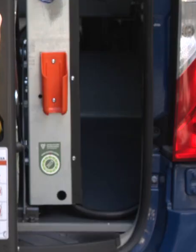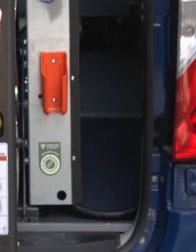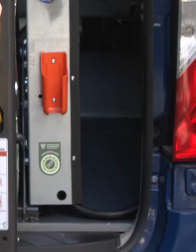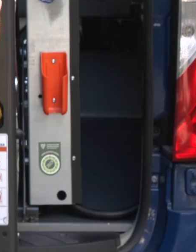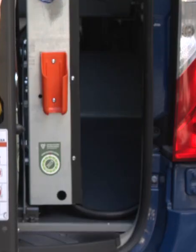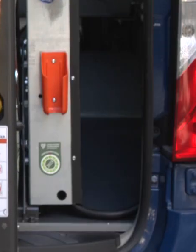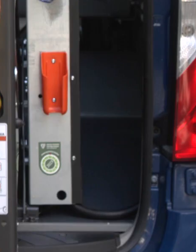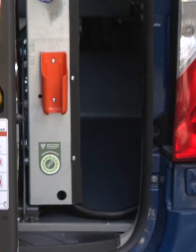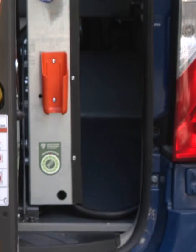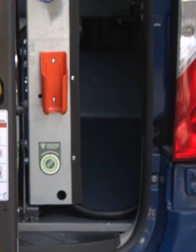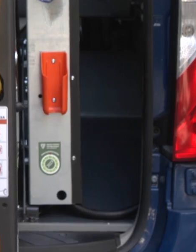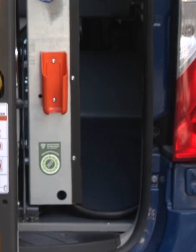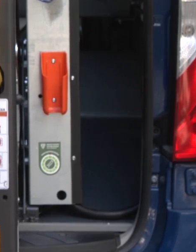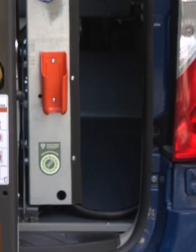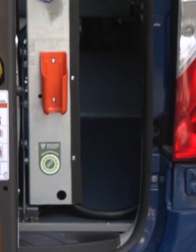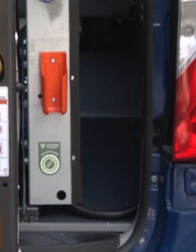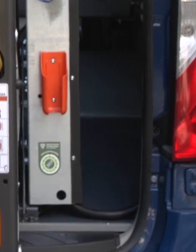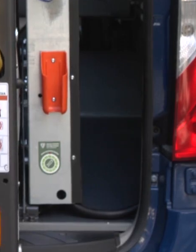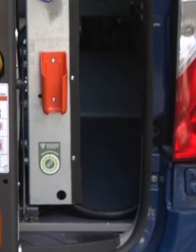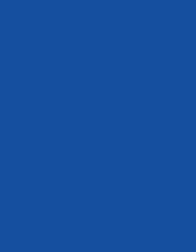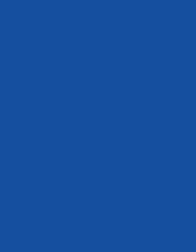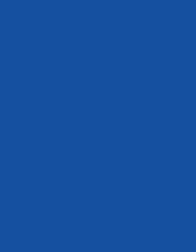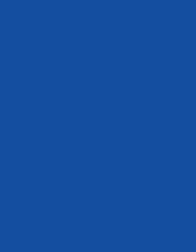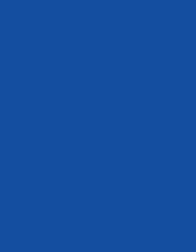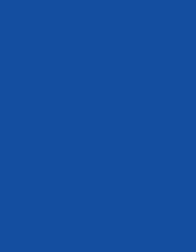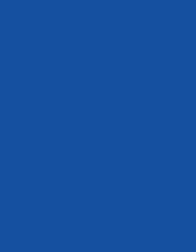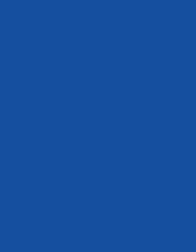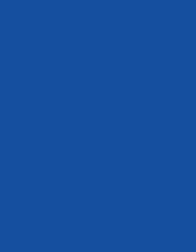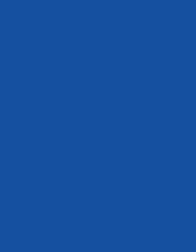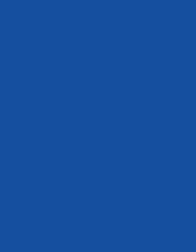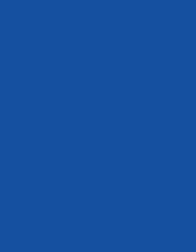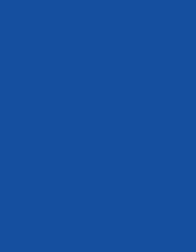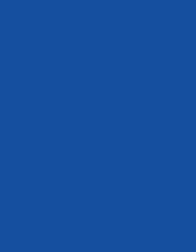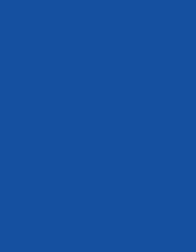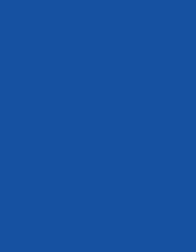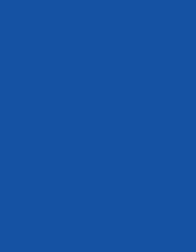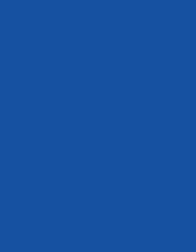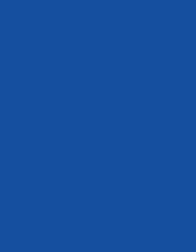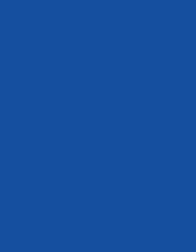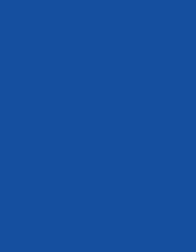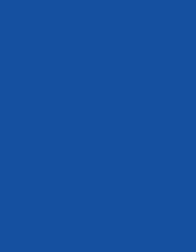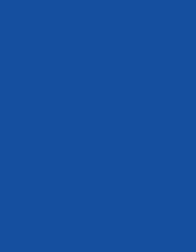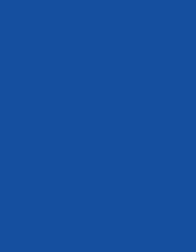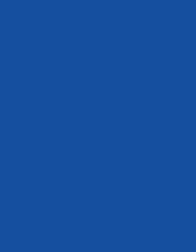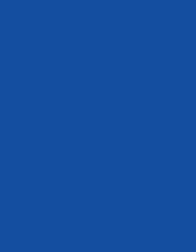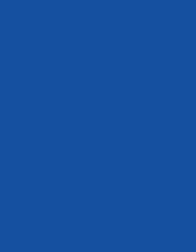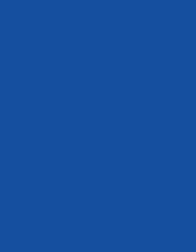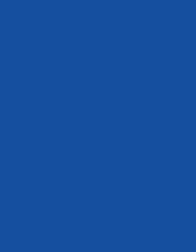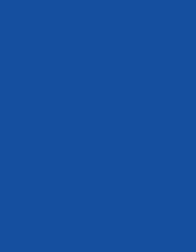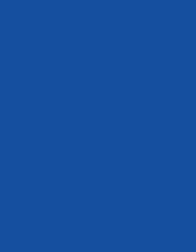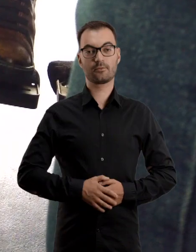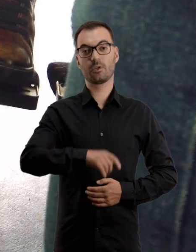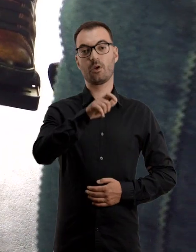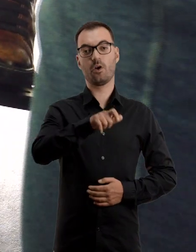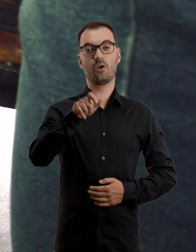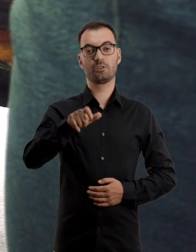do busa. Mówi Tomasz Nurzyński, koordynator transportu i wsparcia asystenckiego Bon Uniwersytetu